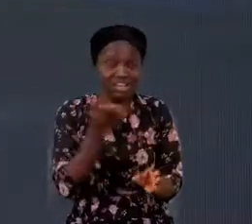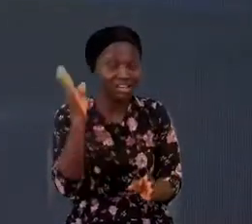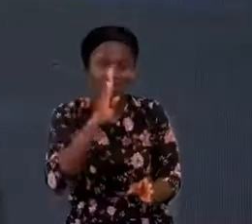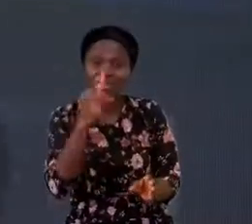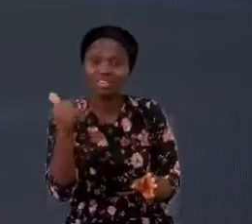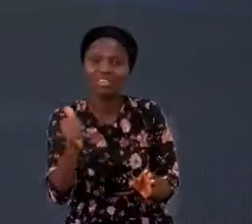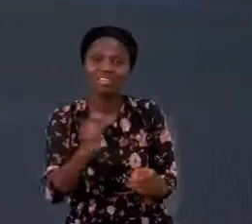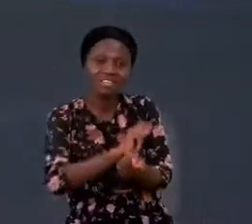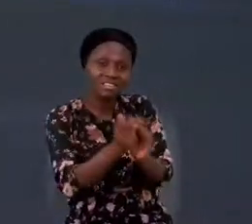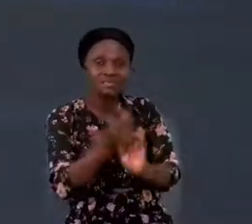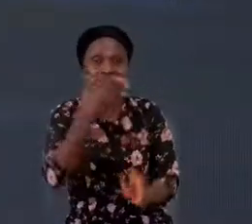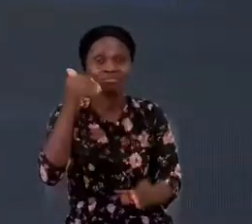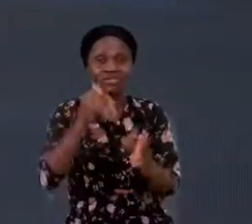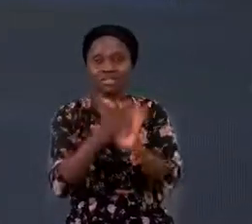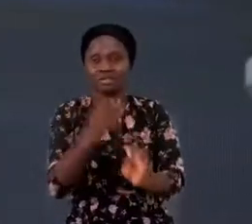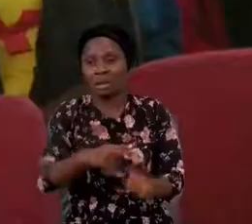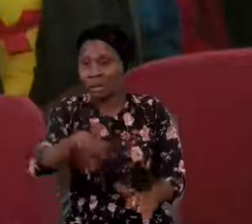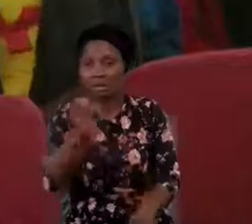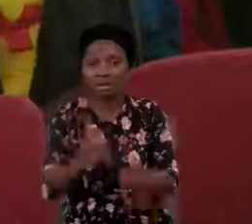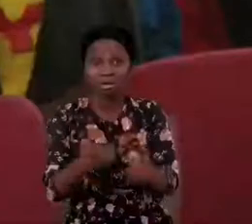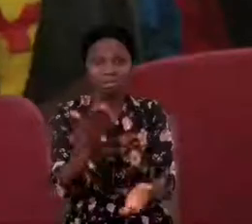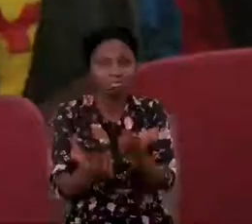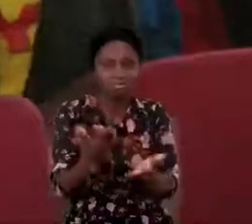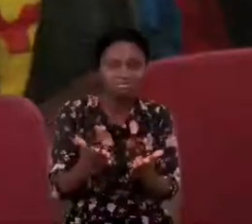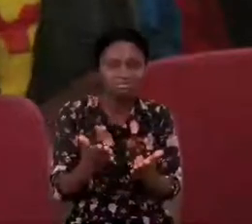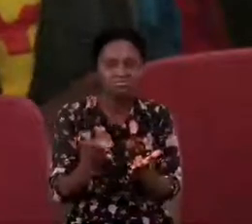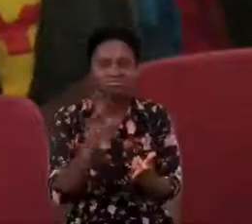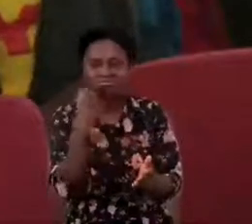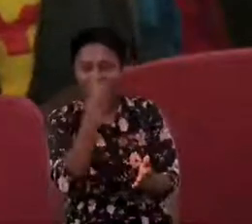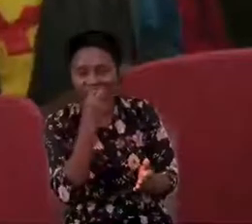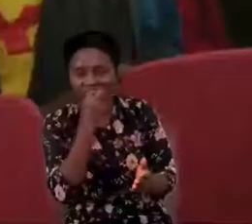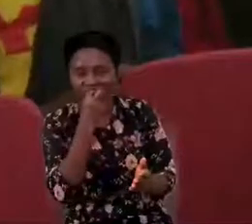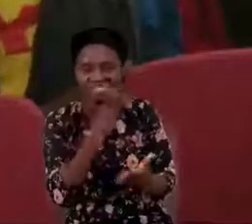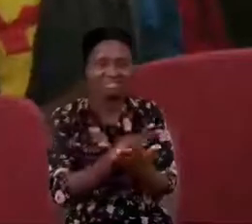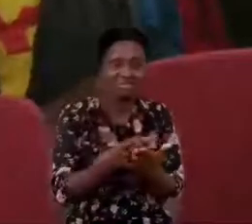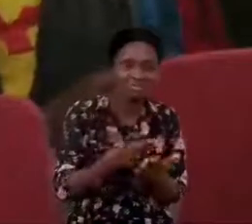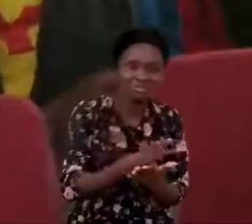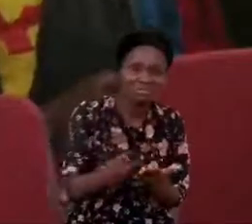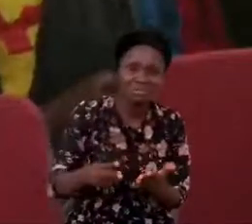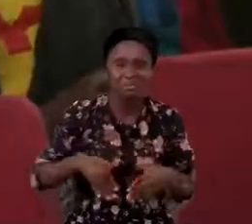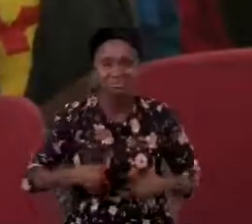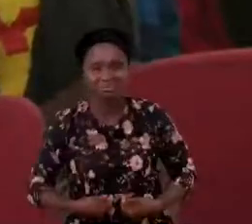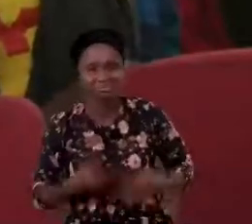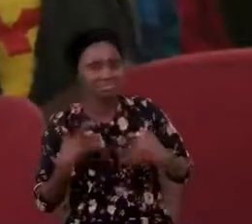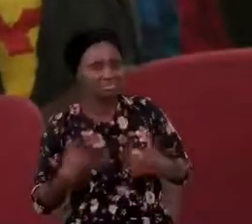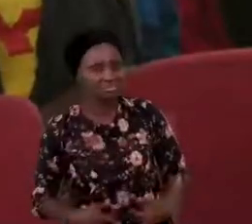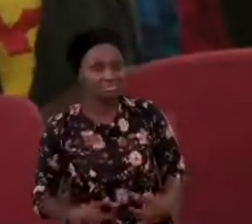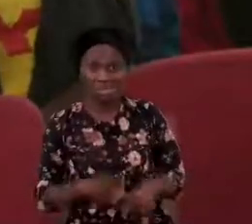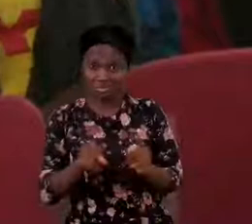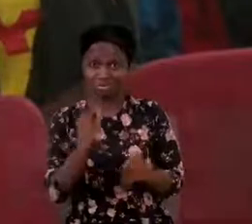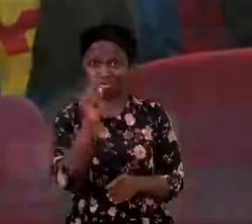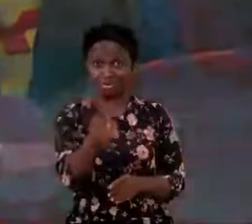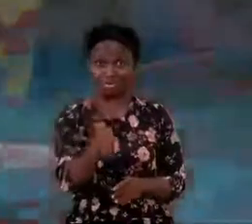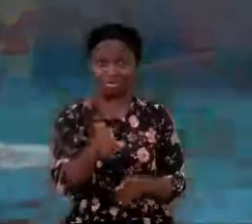Daniel, et comme toi tu viens, il y aura un changement aujourd'hui. Dieu merci, il y aura une transformation